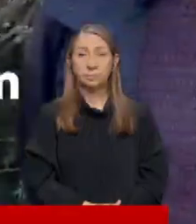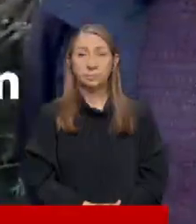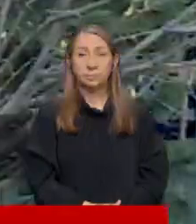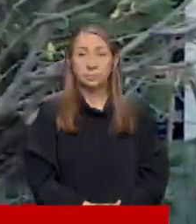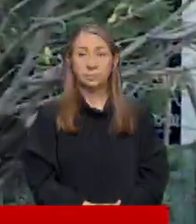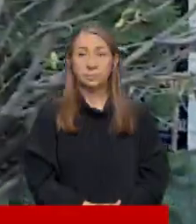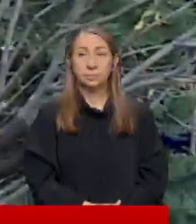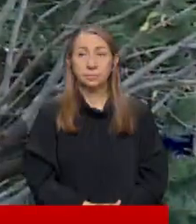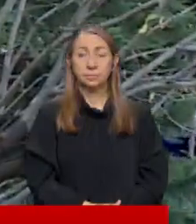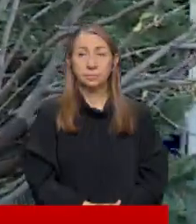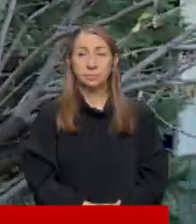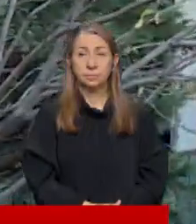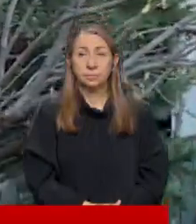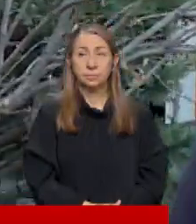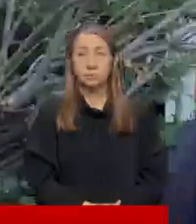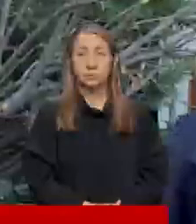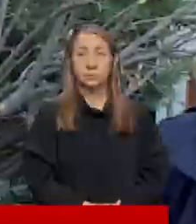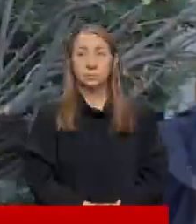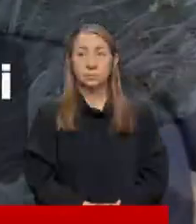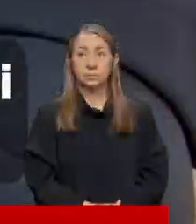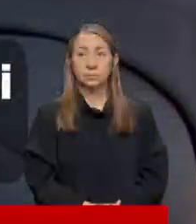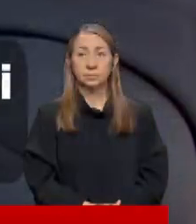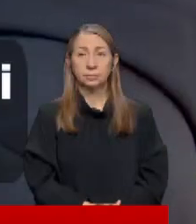tramvay geçirmiş Ben ne yapayım anlaşıldı